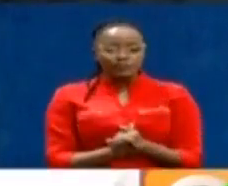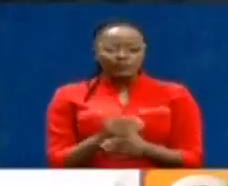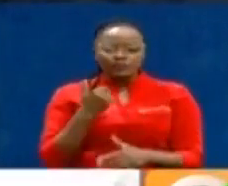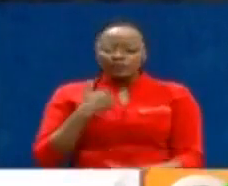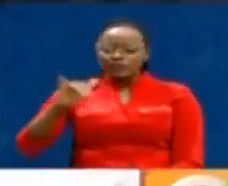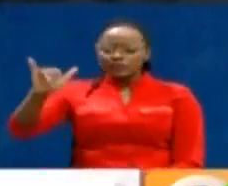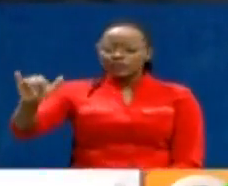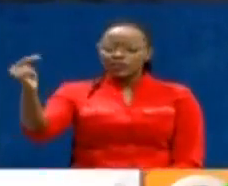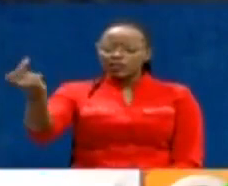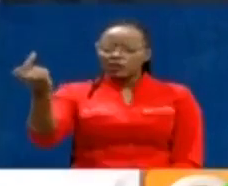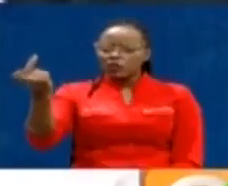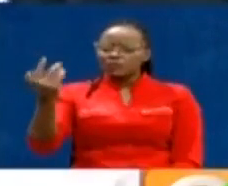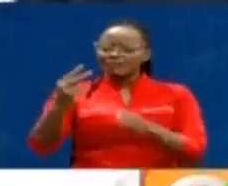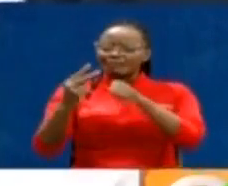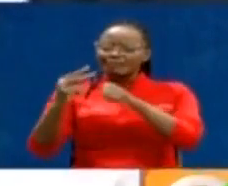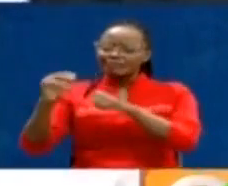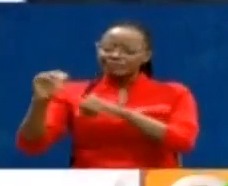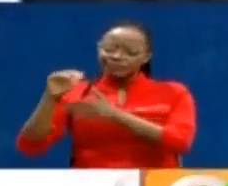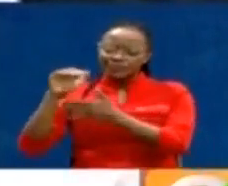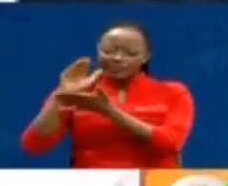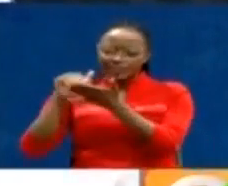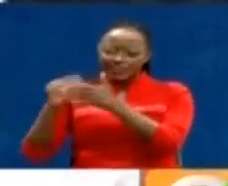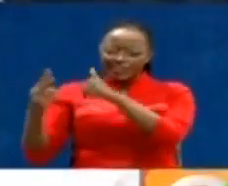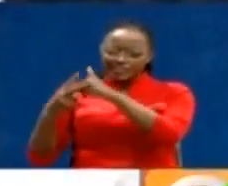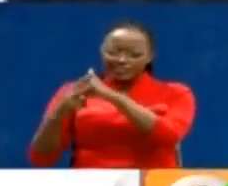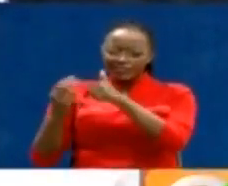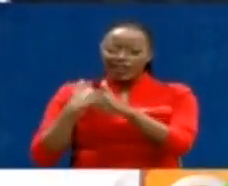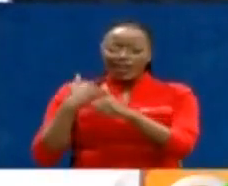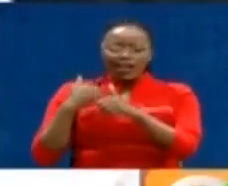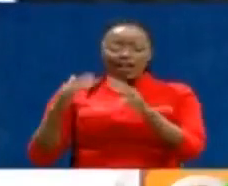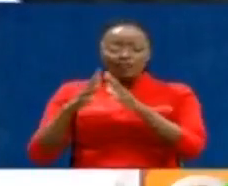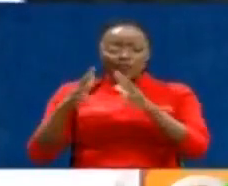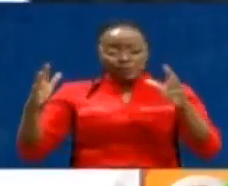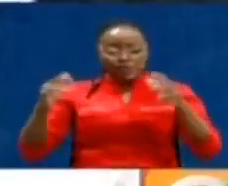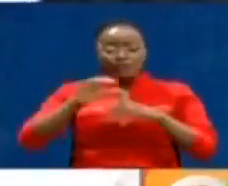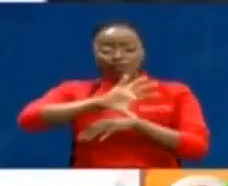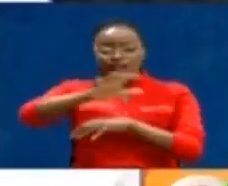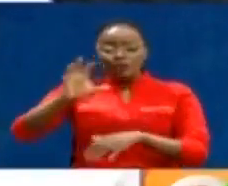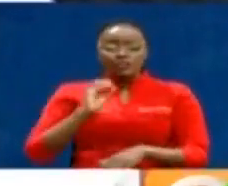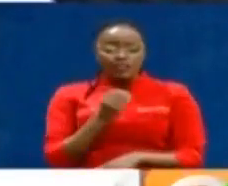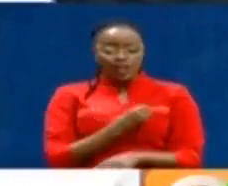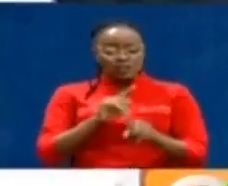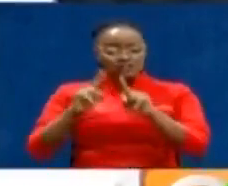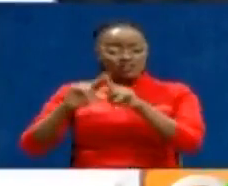Tuko na isolation centers 7 ambazo zimetanda mapana na marefu ya kaunti yetu.